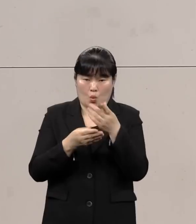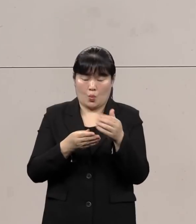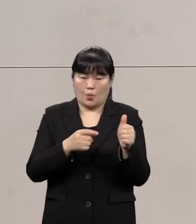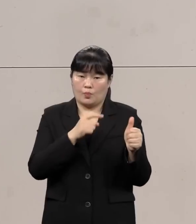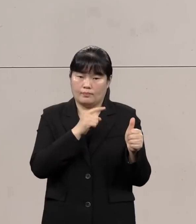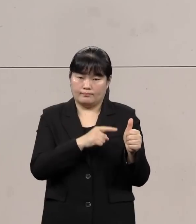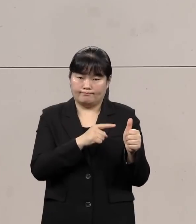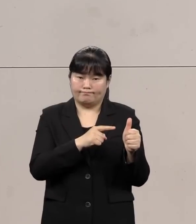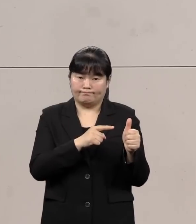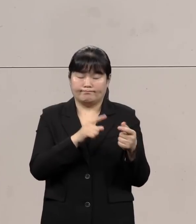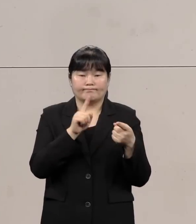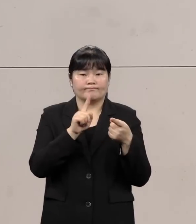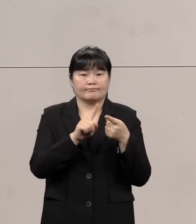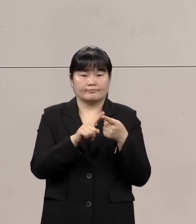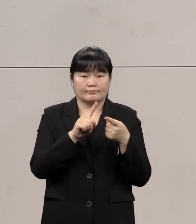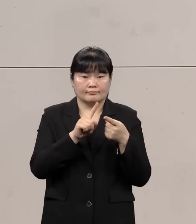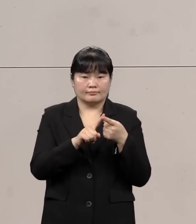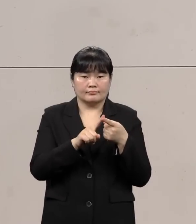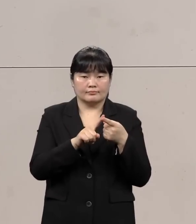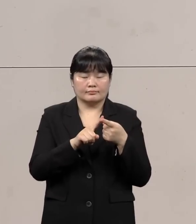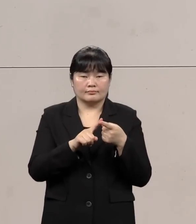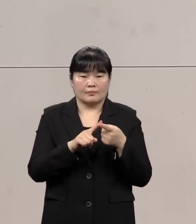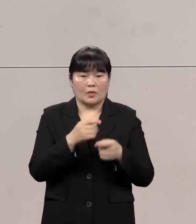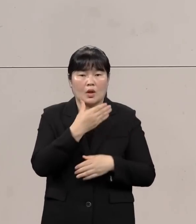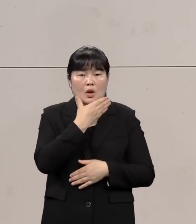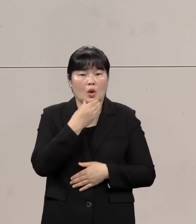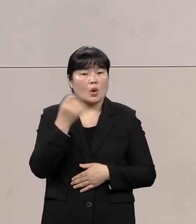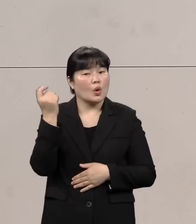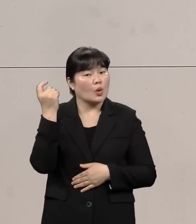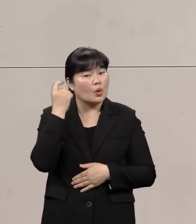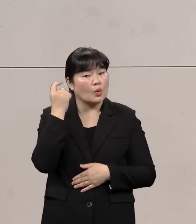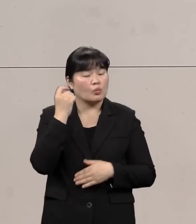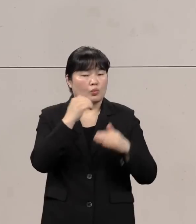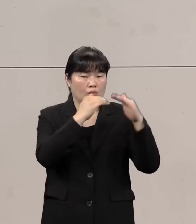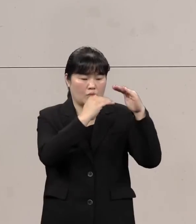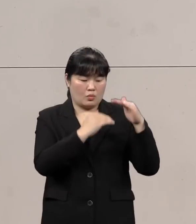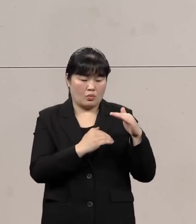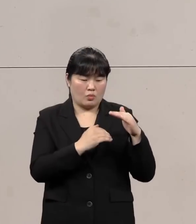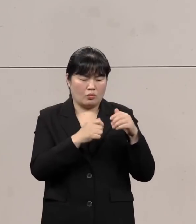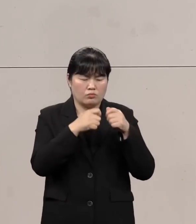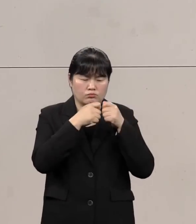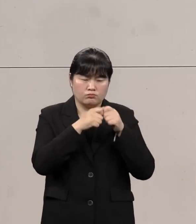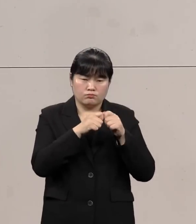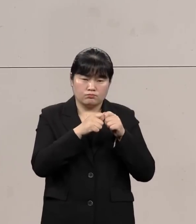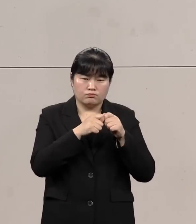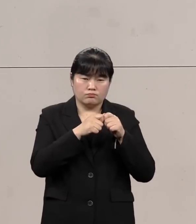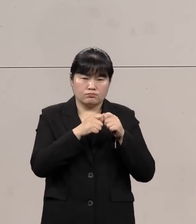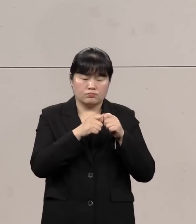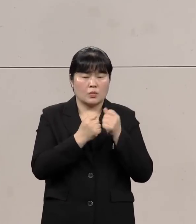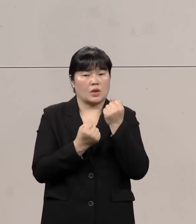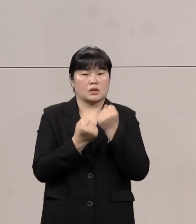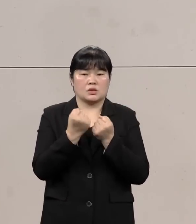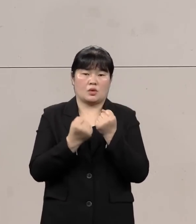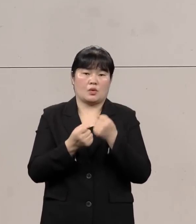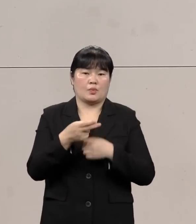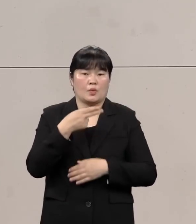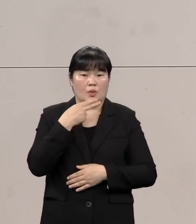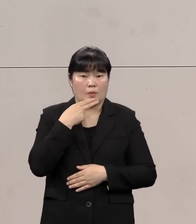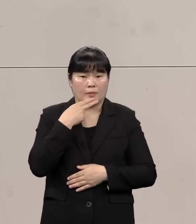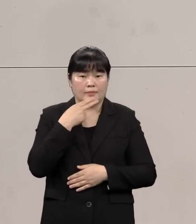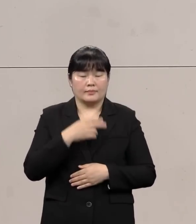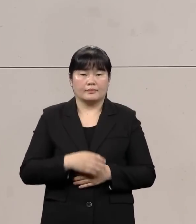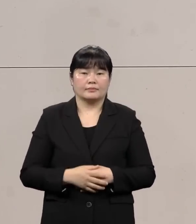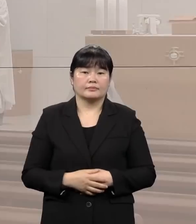이렇게 신앙고백을 한 착한 죄수에 대해서 복음은 더 이상 구체적으로 밝히고 있지